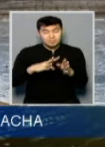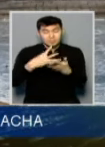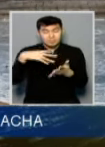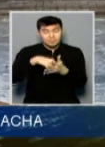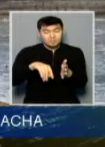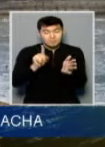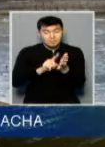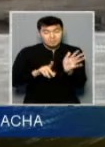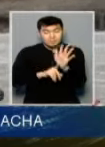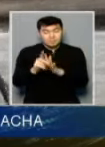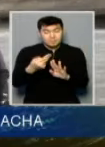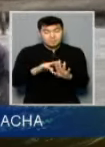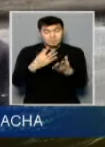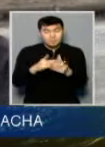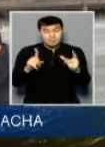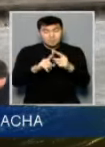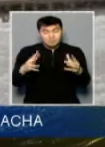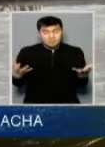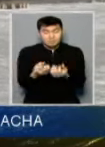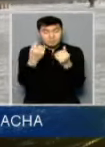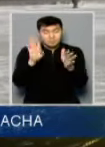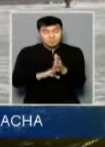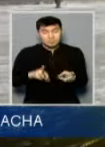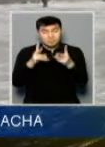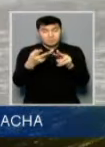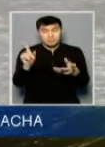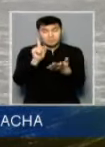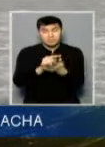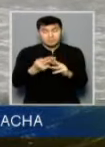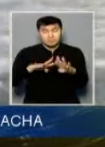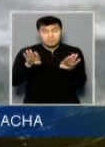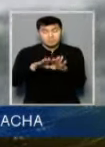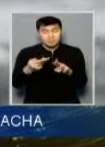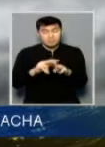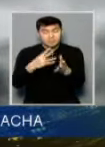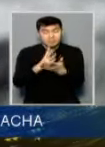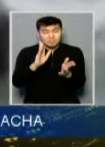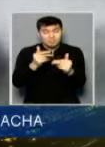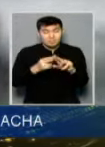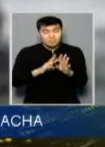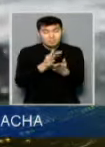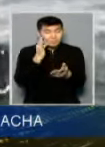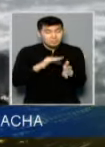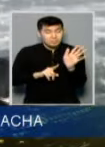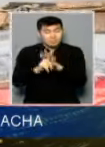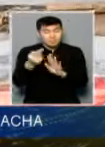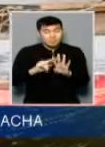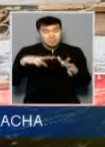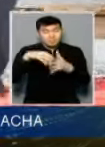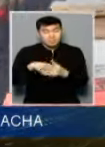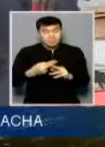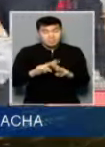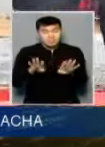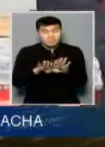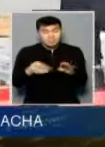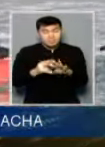сантиметров. По словам спасателей, правила безопасности должны соблюдаться как опытными рыбаками, так и любителями.